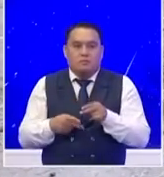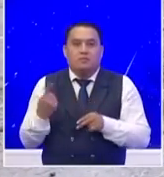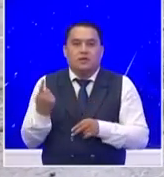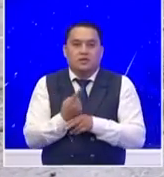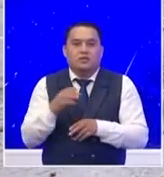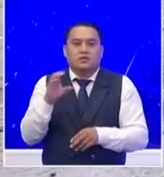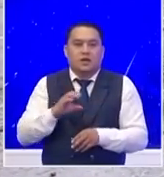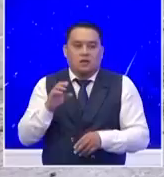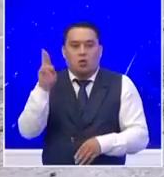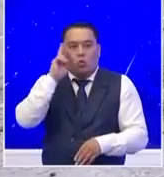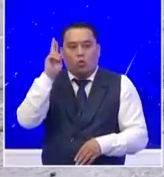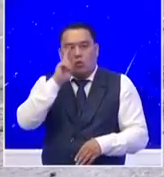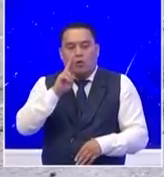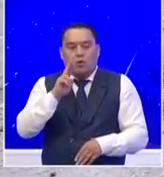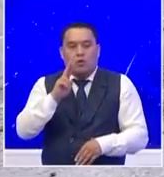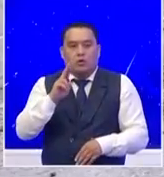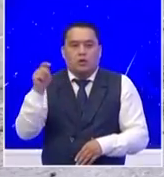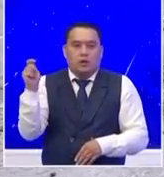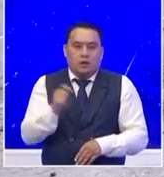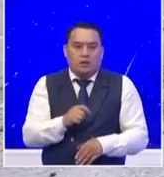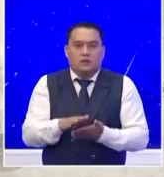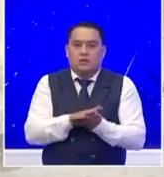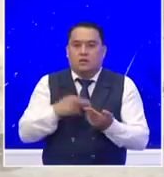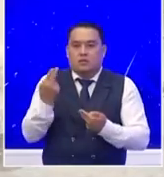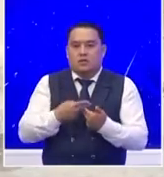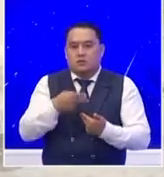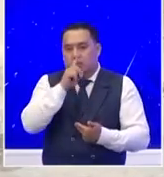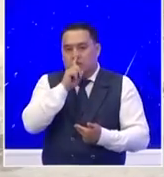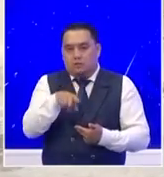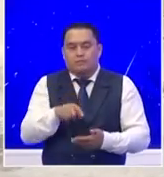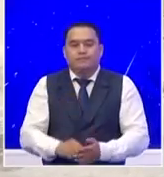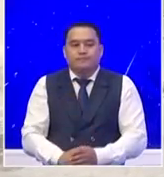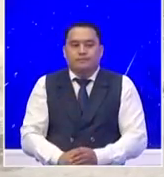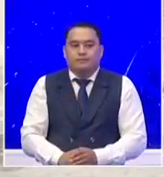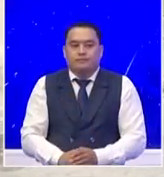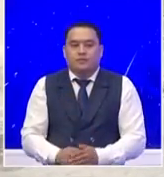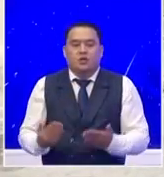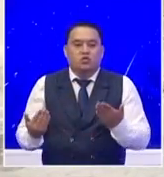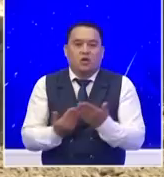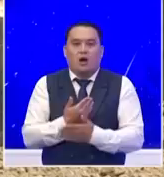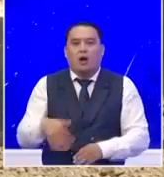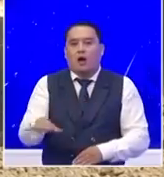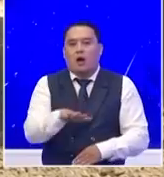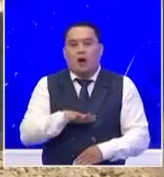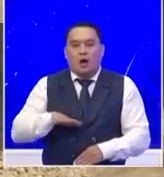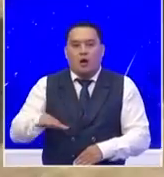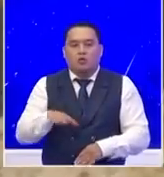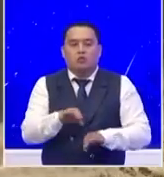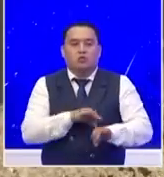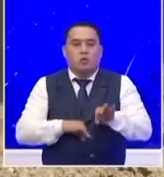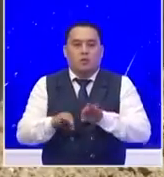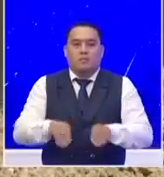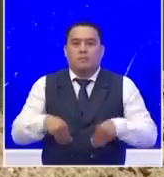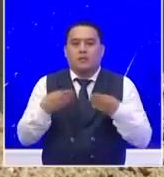сентябрьде штаб балалар оқуға барғанда ешқандай кедергі болмас. Жақында қала тұрғындарына жаңа аула қолданысқа беріледі. Айшықты жоба Шаңырақ